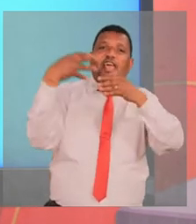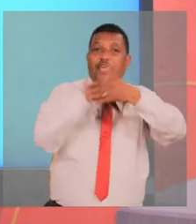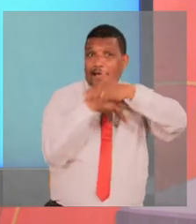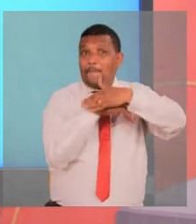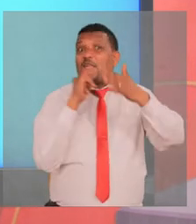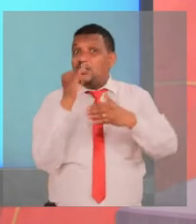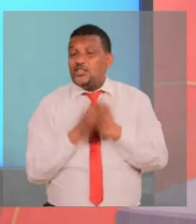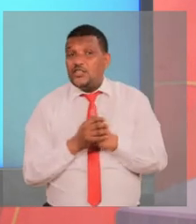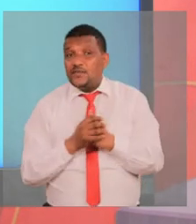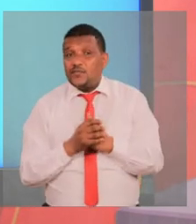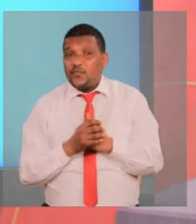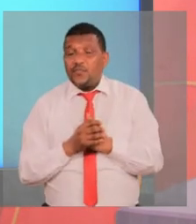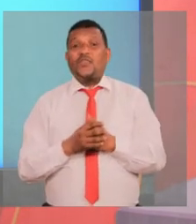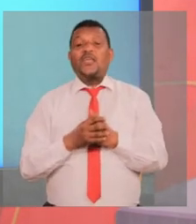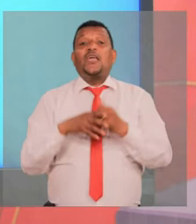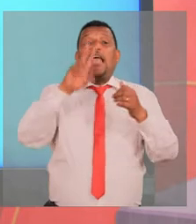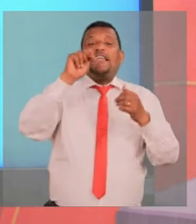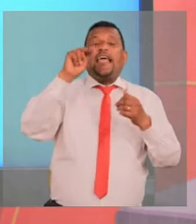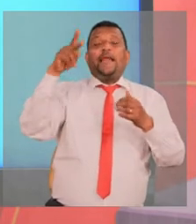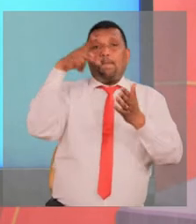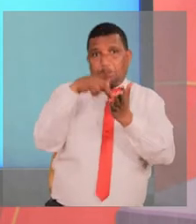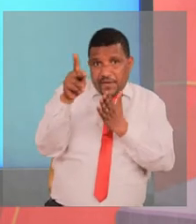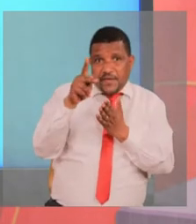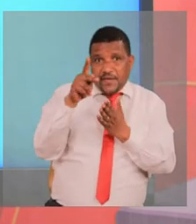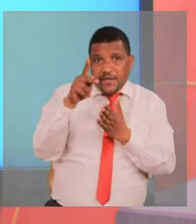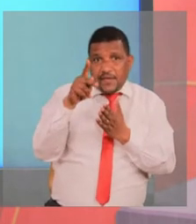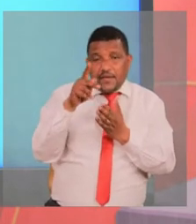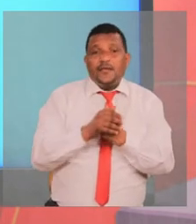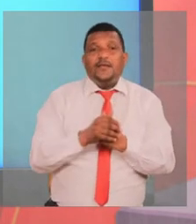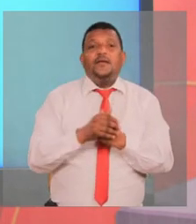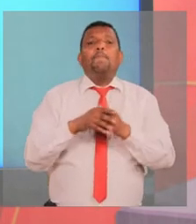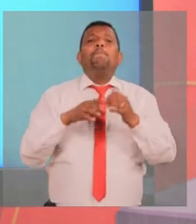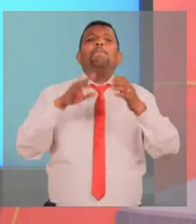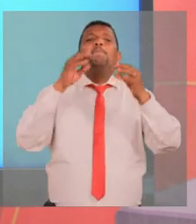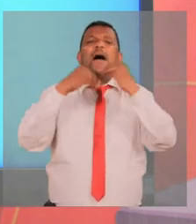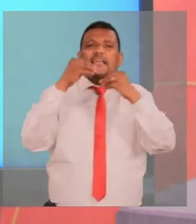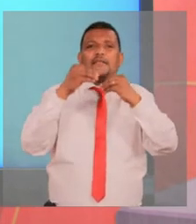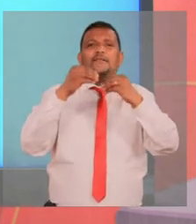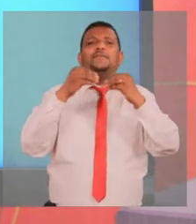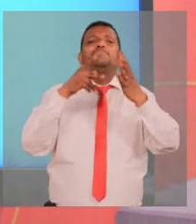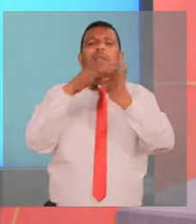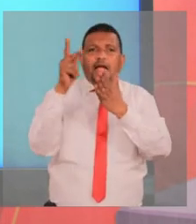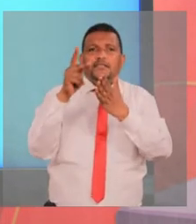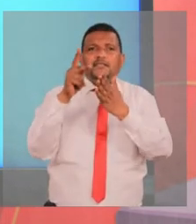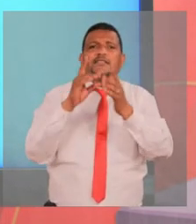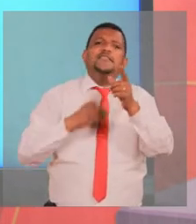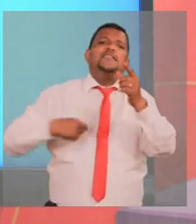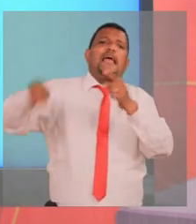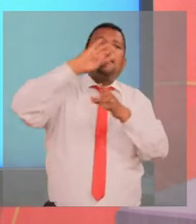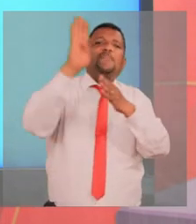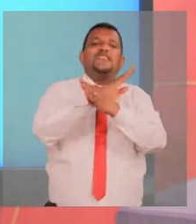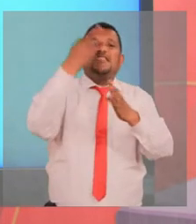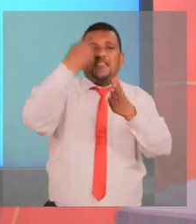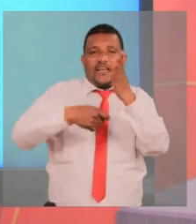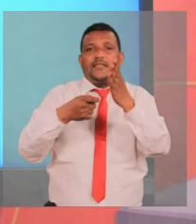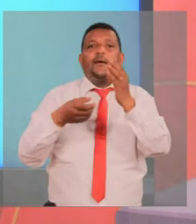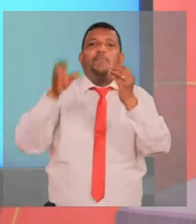मेज़ बेनिफिट प्राइस - इनडायरेक्ट बिजनस था कि सब्सिडीज